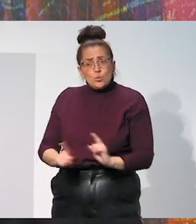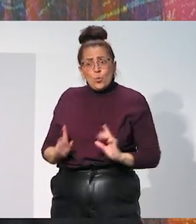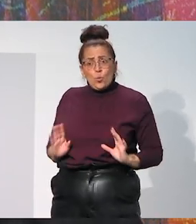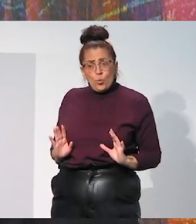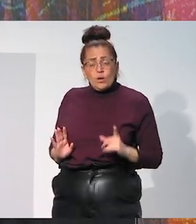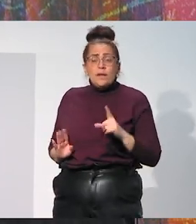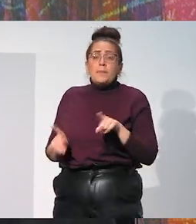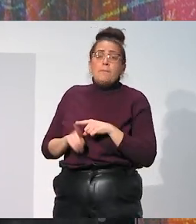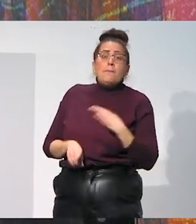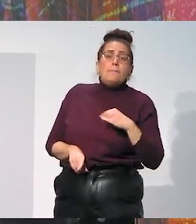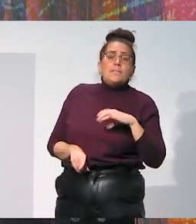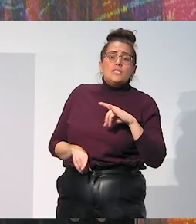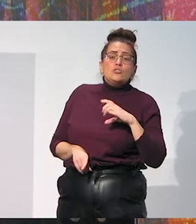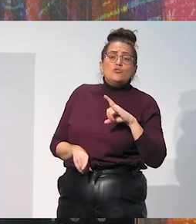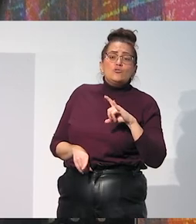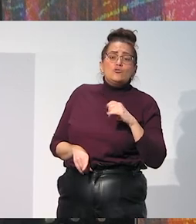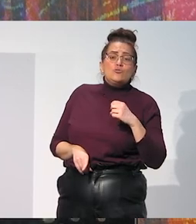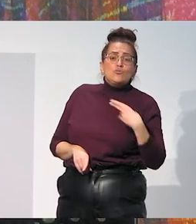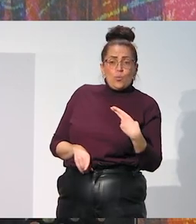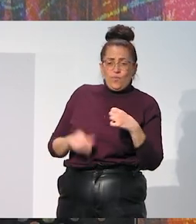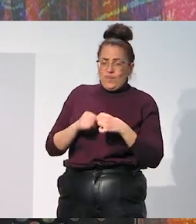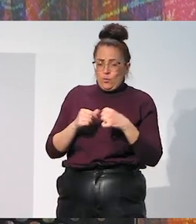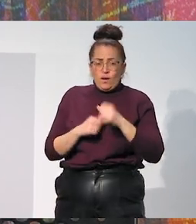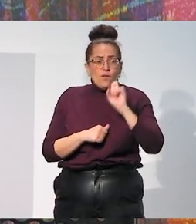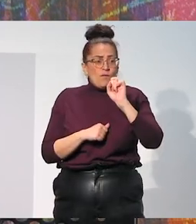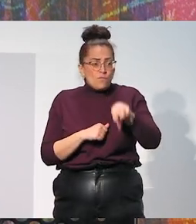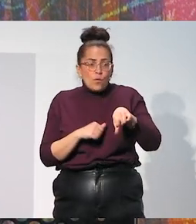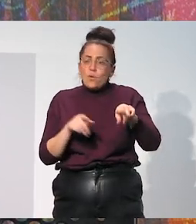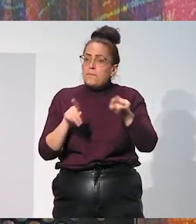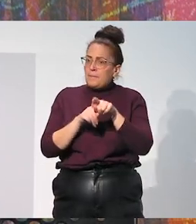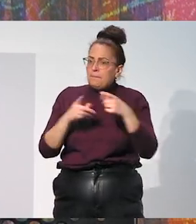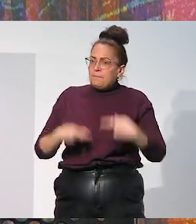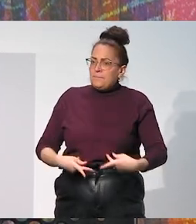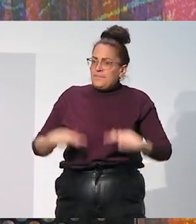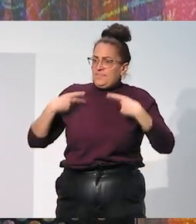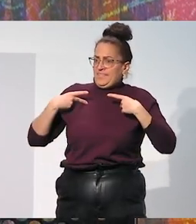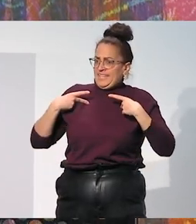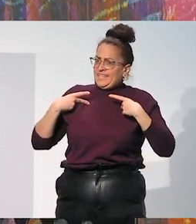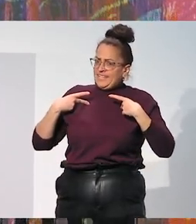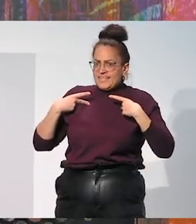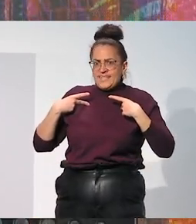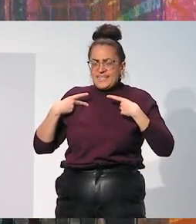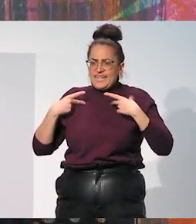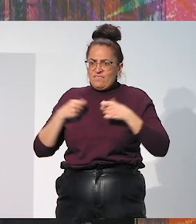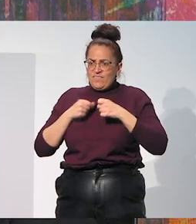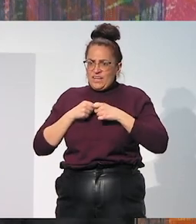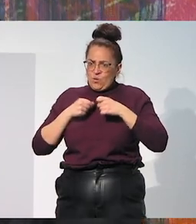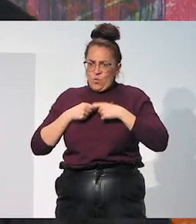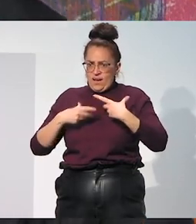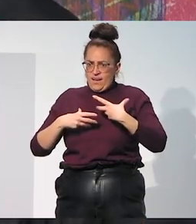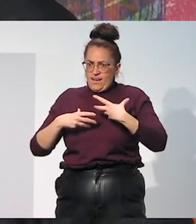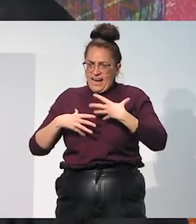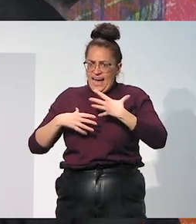Michon, vous disiez qu'il fallait s'être arraché de ces vies et avoir marché sur d'autres chemins pour en